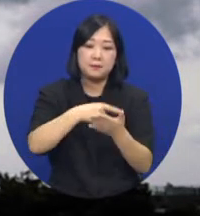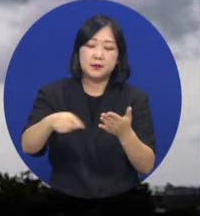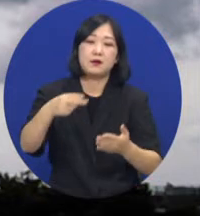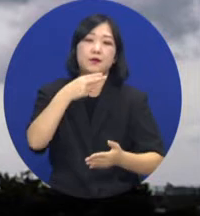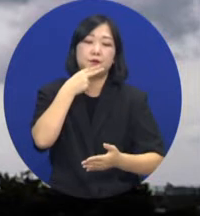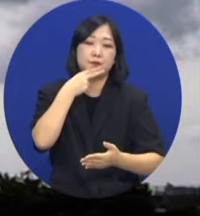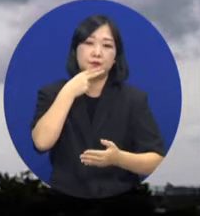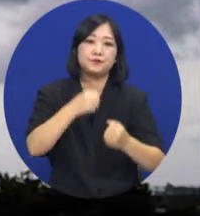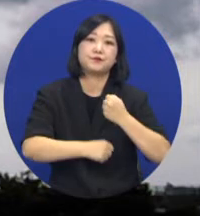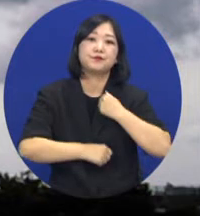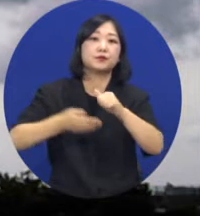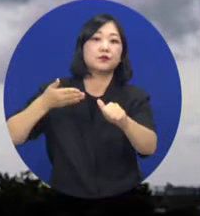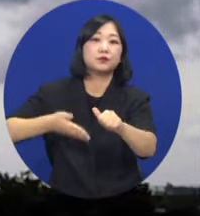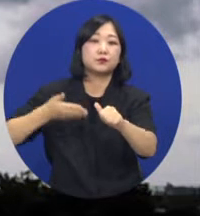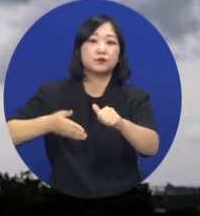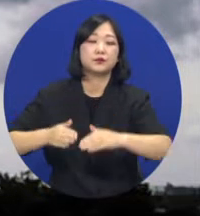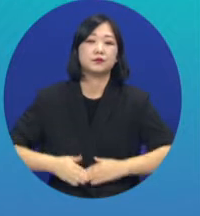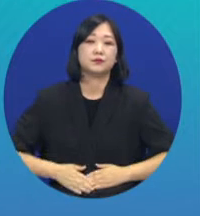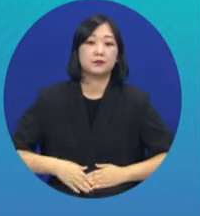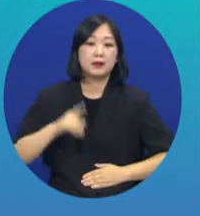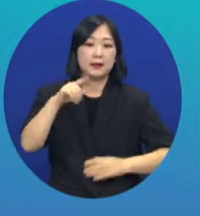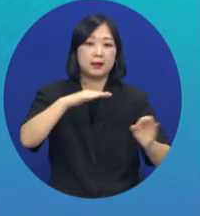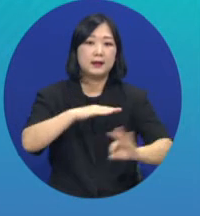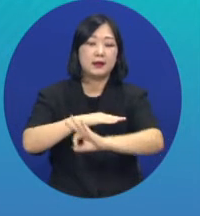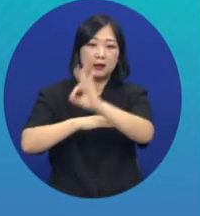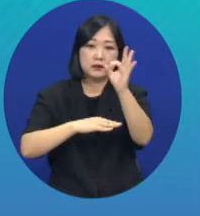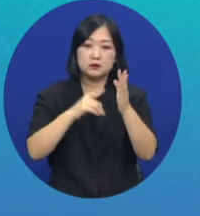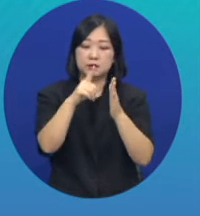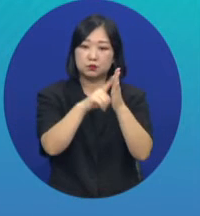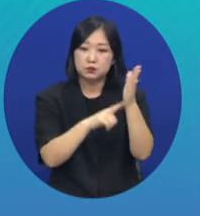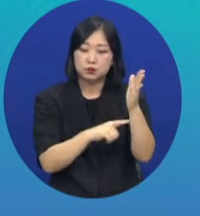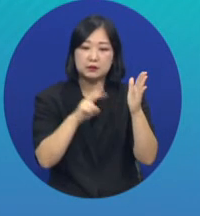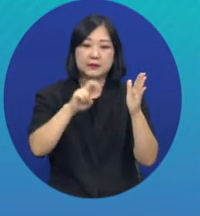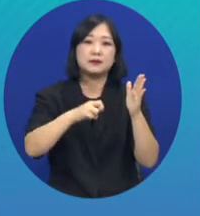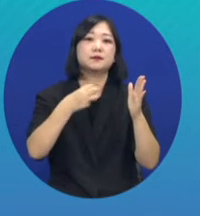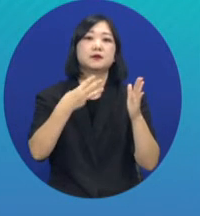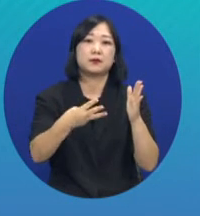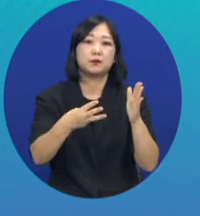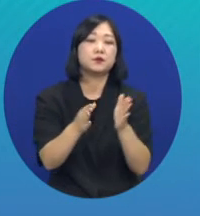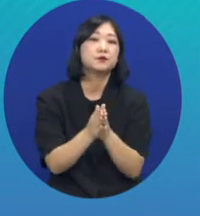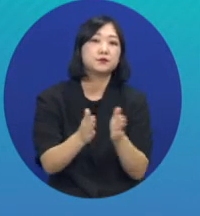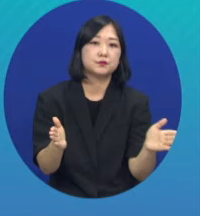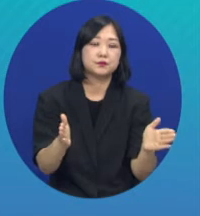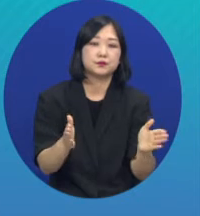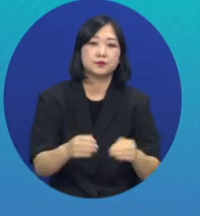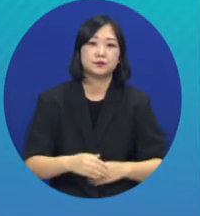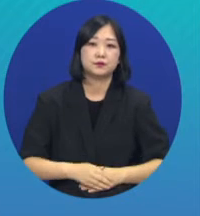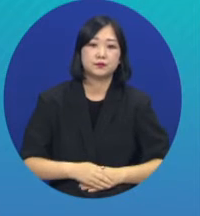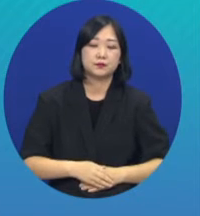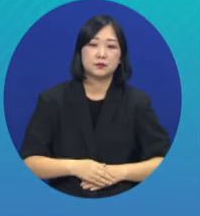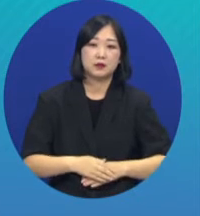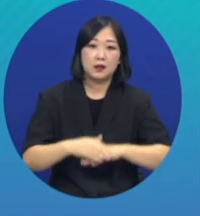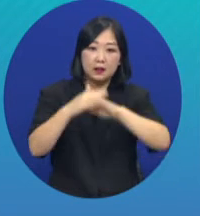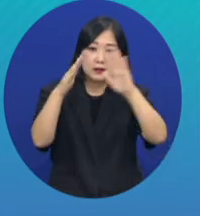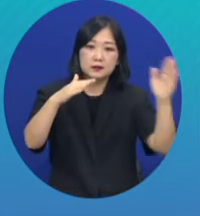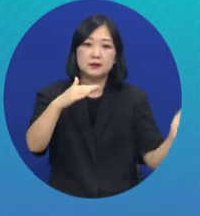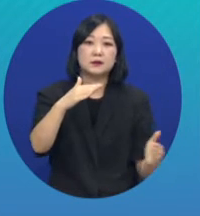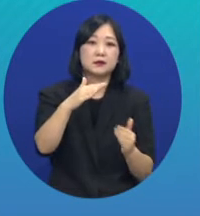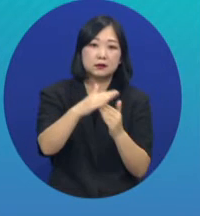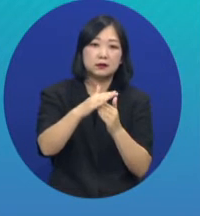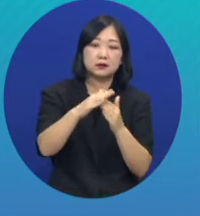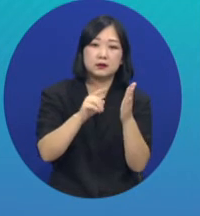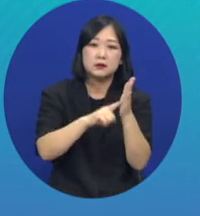없도록 유의하시기 바랍니다. 내일 아침 최저 기온은 대부분 지역에서 23도 안팎으로 시작하겠고요. 한낮 기온은 28도